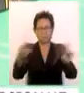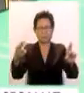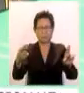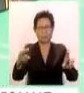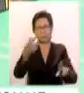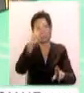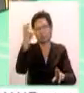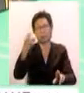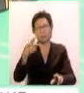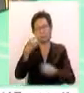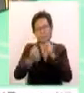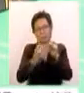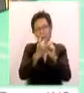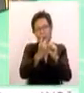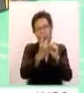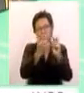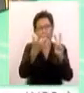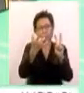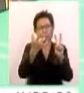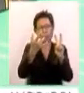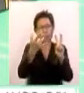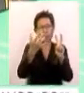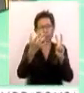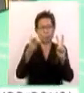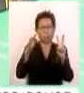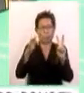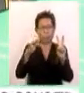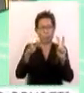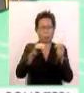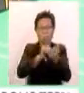kerana tahun depan kita ada qualification di